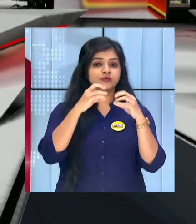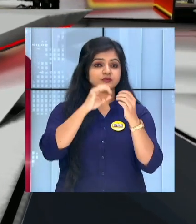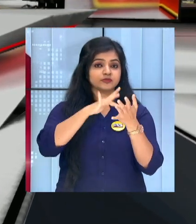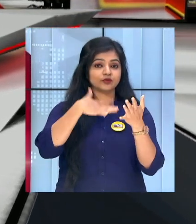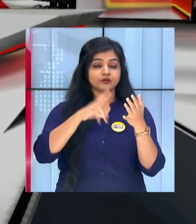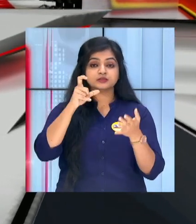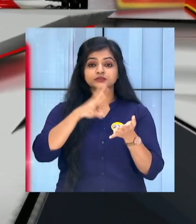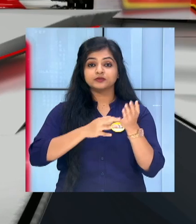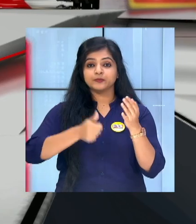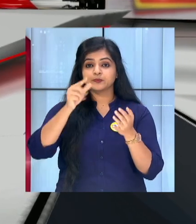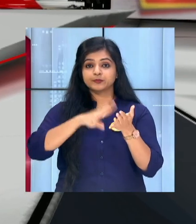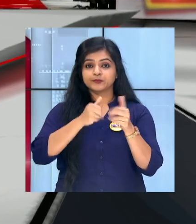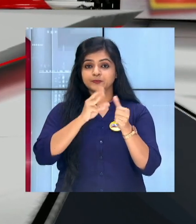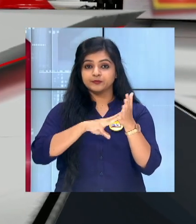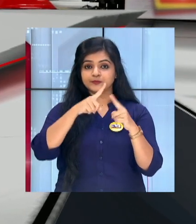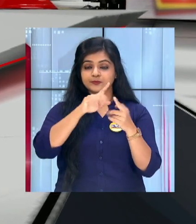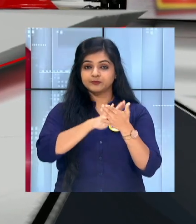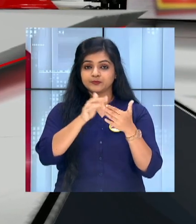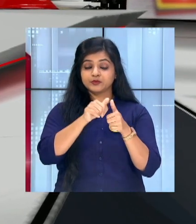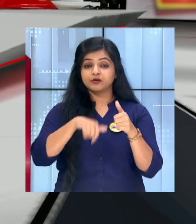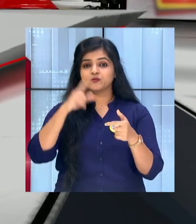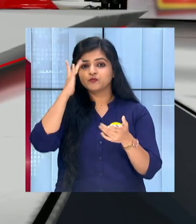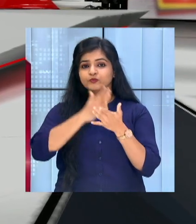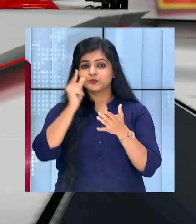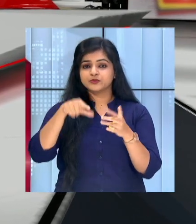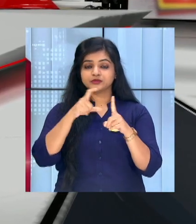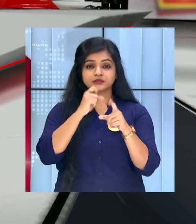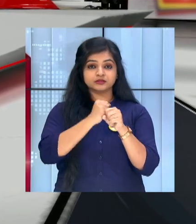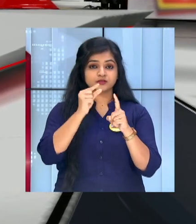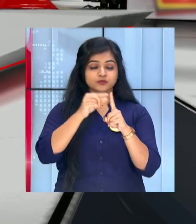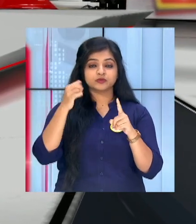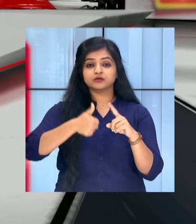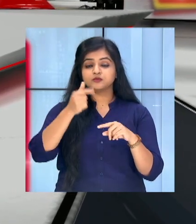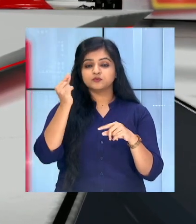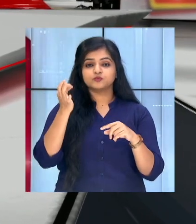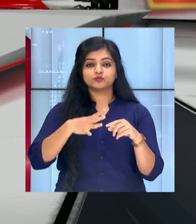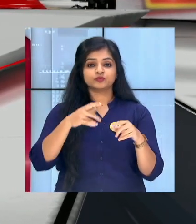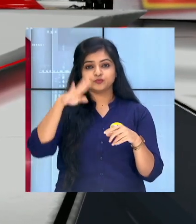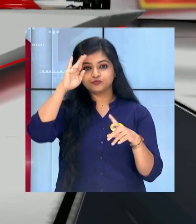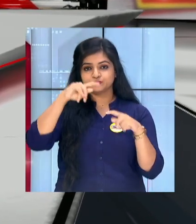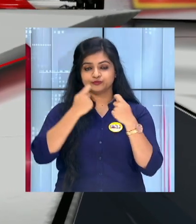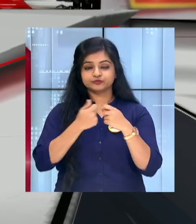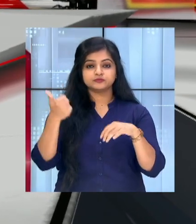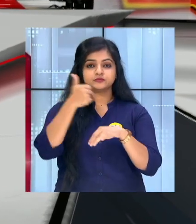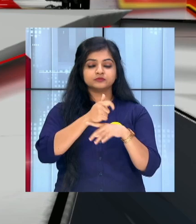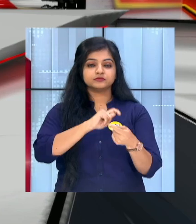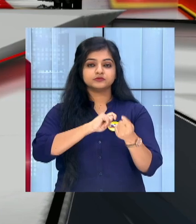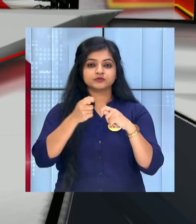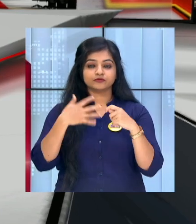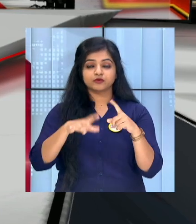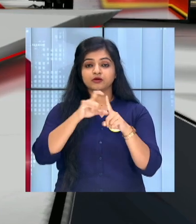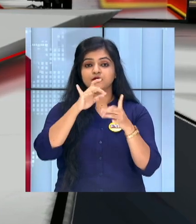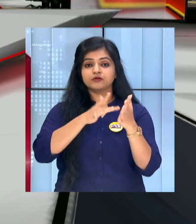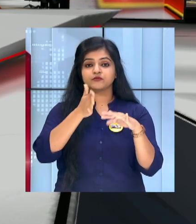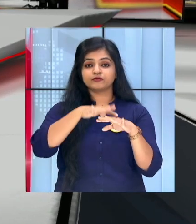ബാനർജിയുടെ വിശ്വസ്തനായ DGP രാജീവ് കുമാറിനെയും മാറ്റി. വിവേക് സഹായാണ് പശ്ചിമ ബംഗാളിന്റെ പുതിയ പോലീസ് മേധാവി. രാധാകൃഷ്ണൻ വിവരങ്ങളുമായി ഡൽഹിയിൽ നിന്ന് ഇപ്പോൾ